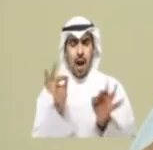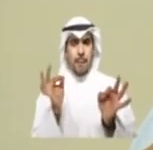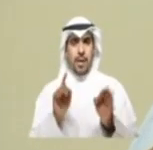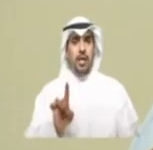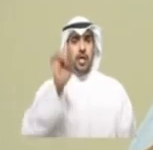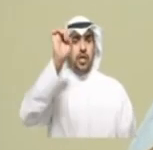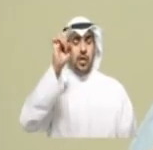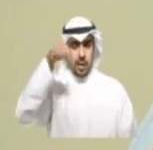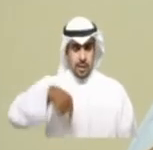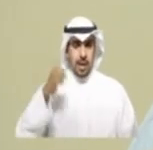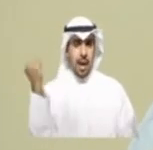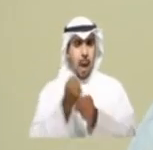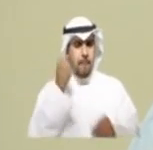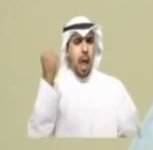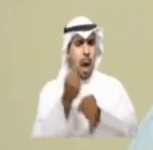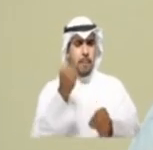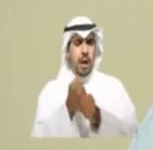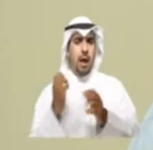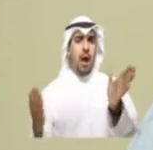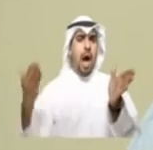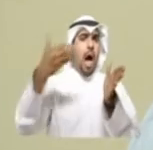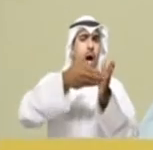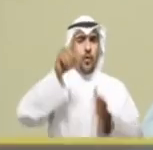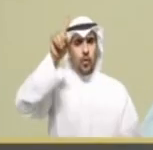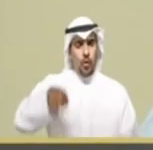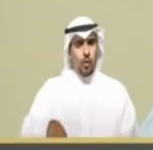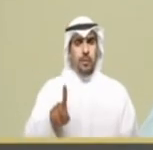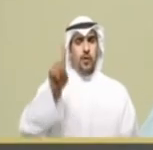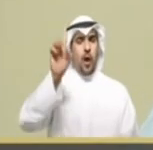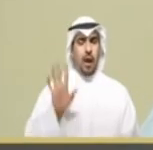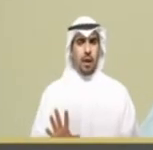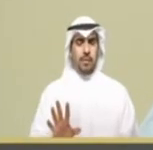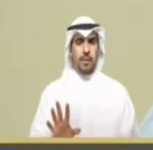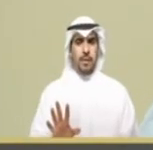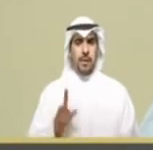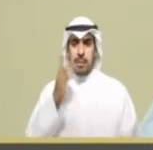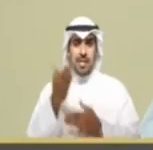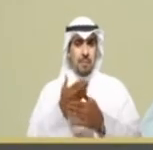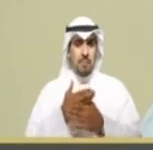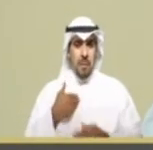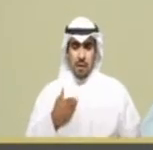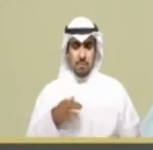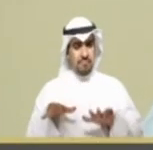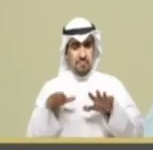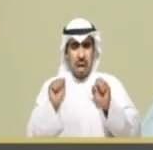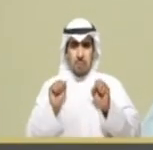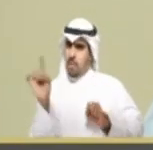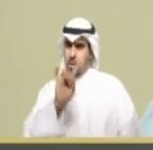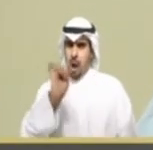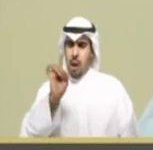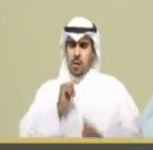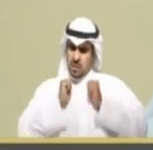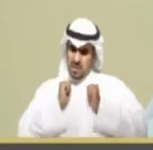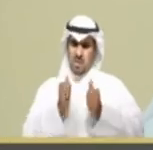العمل إلى آخر يوم، لن بإذن الله عز وجل نتوانى أو نكل أو نمل في خدمة الحجاج، وإنما